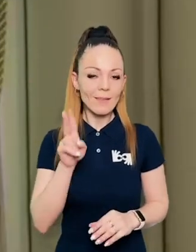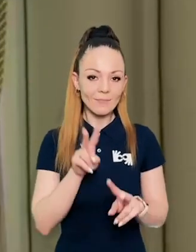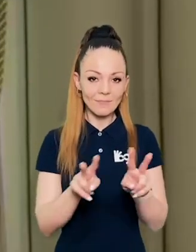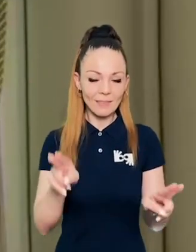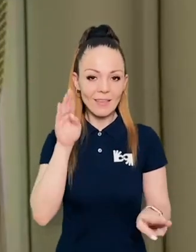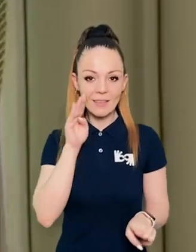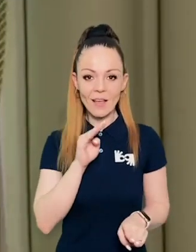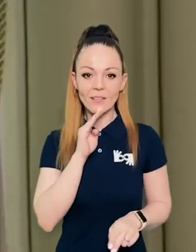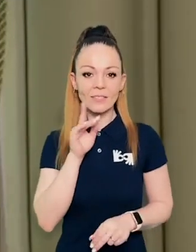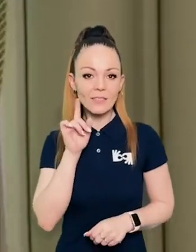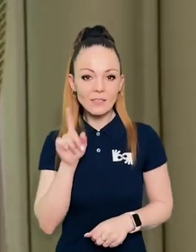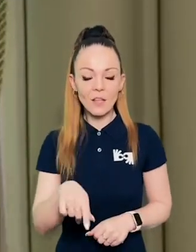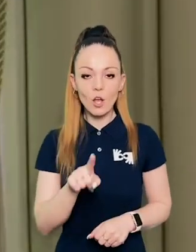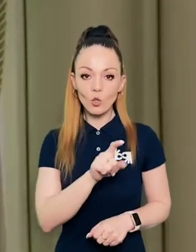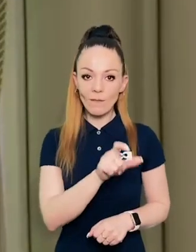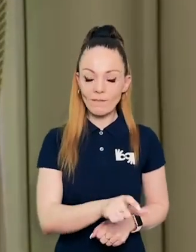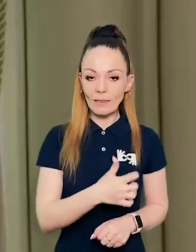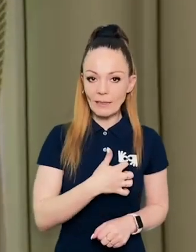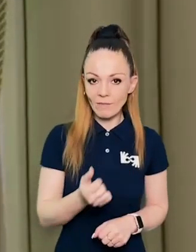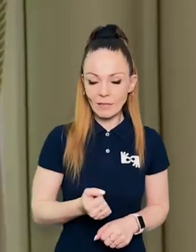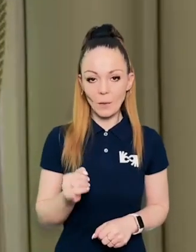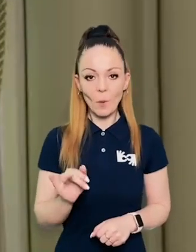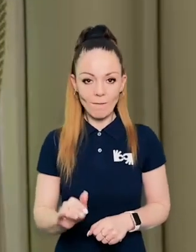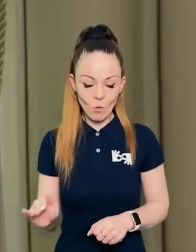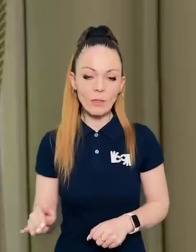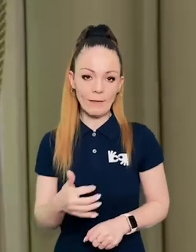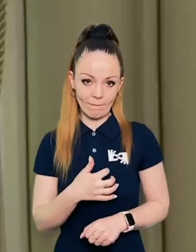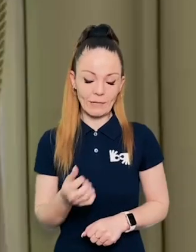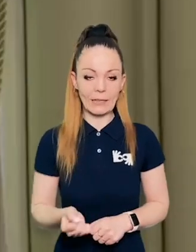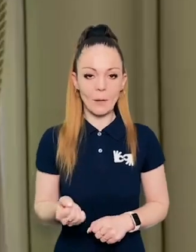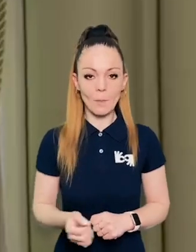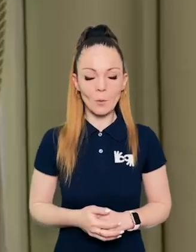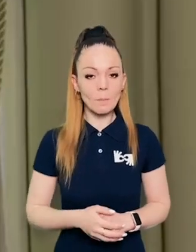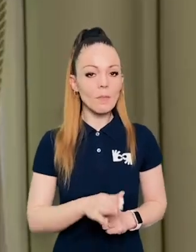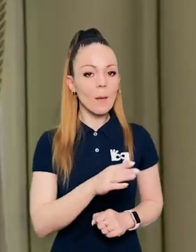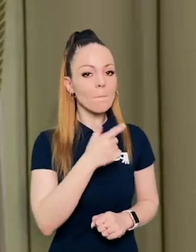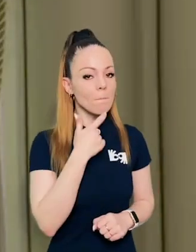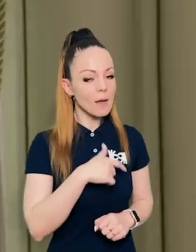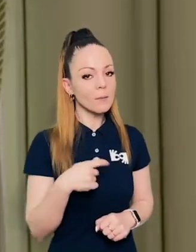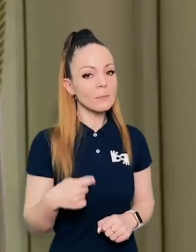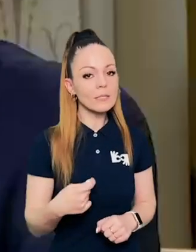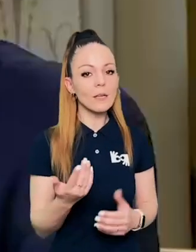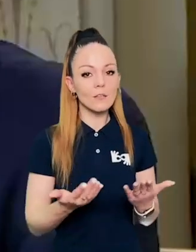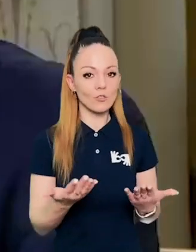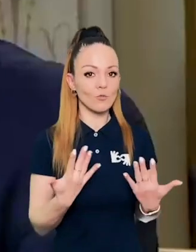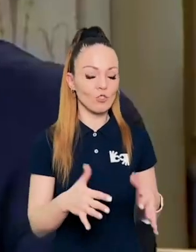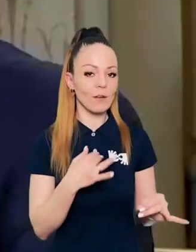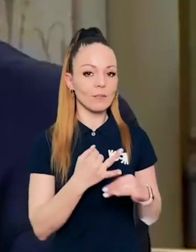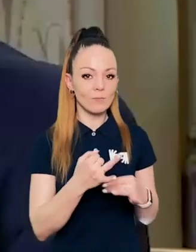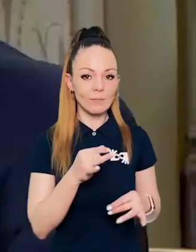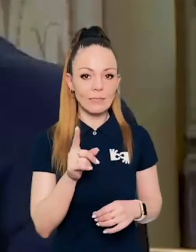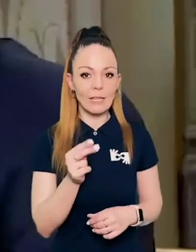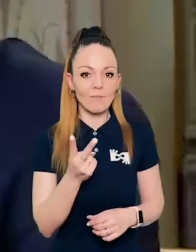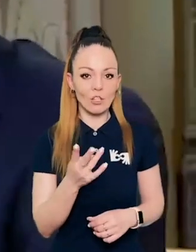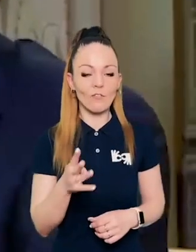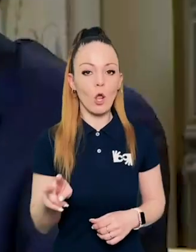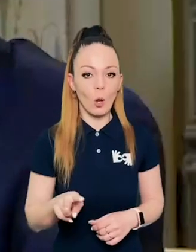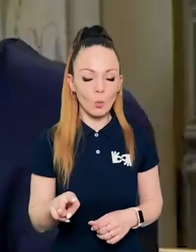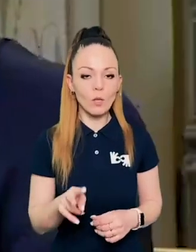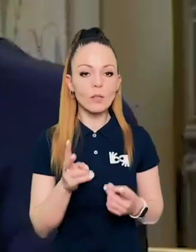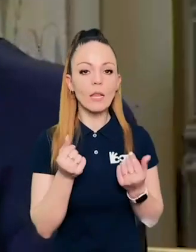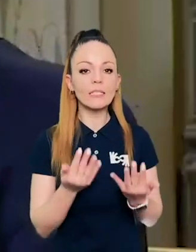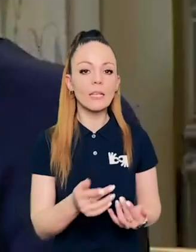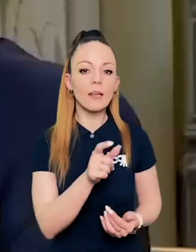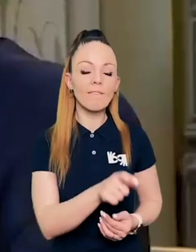молодці, як тато. Знають, що він витримає, і вони витримають. Пане президенте, раз ми вже заговорили